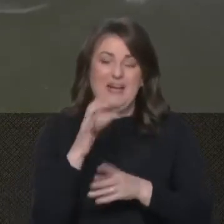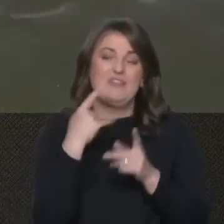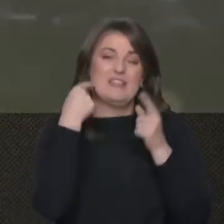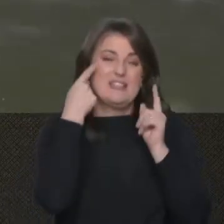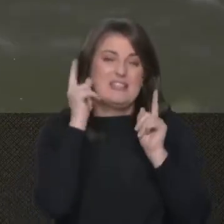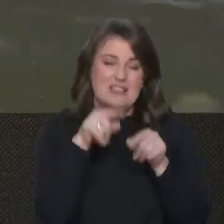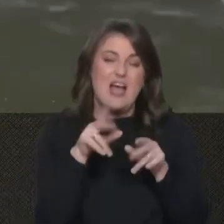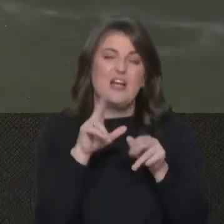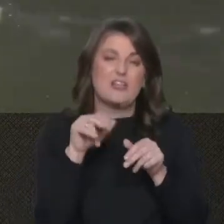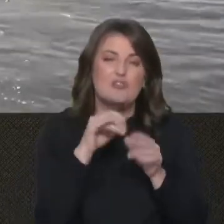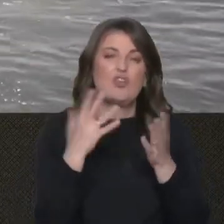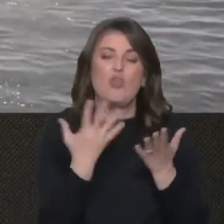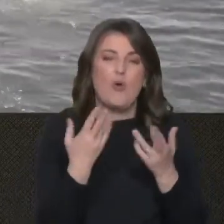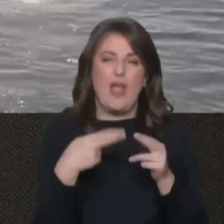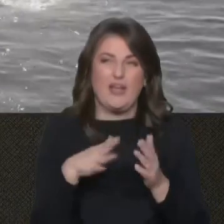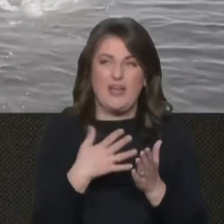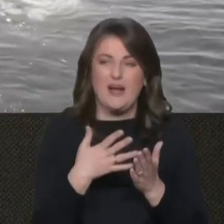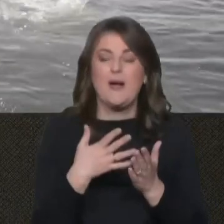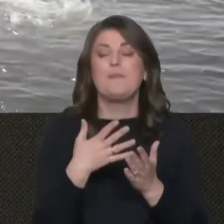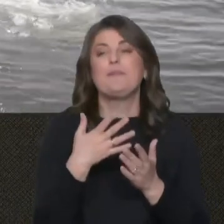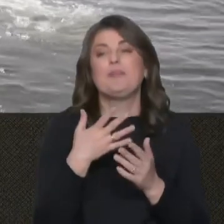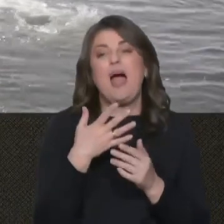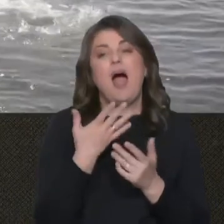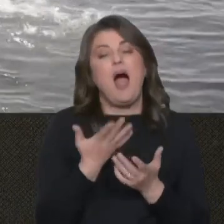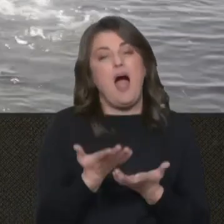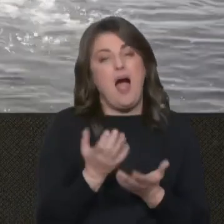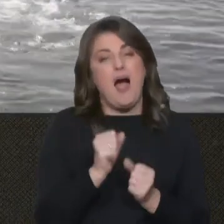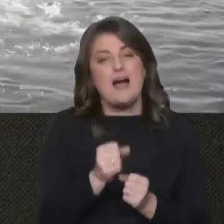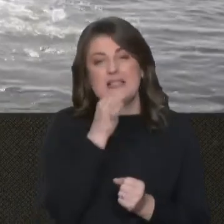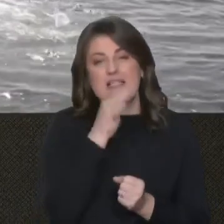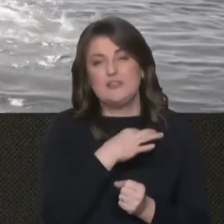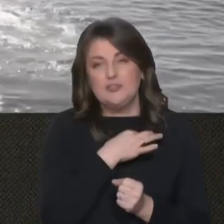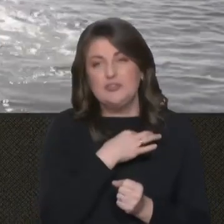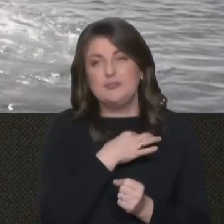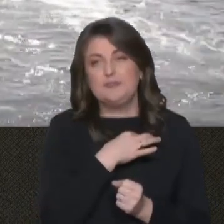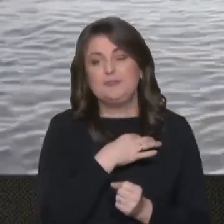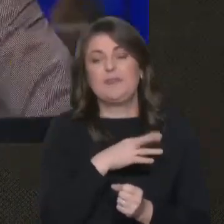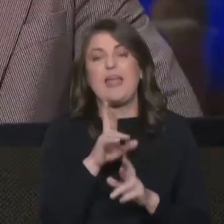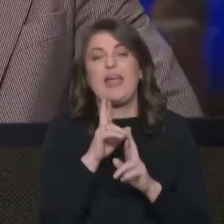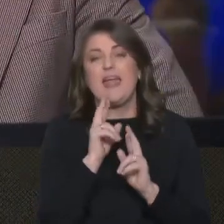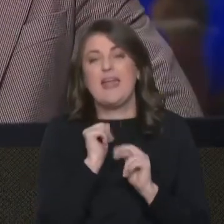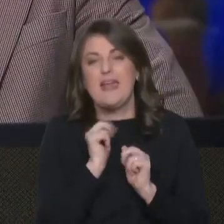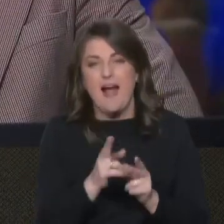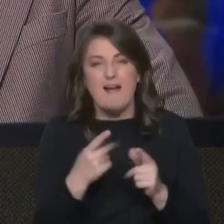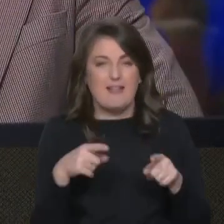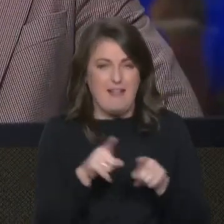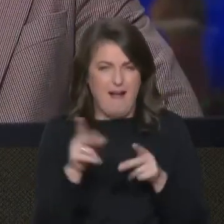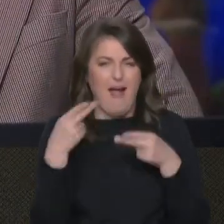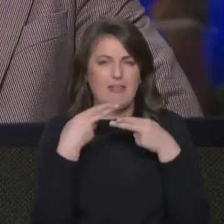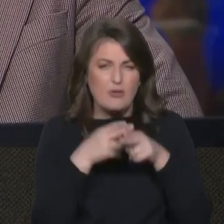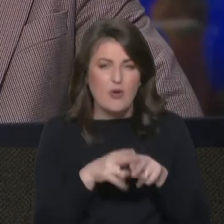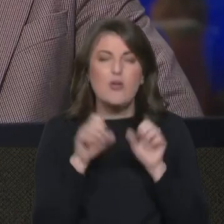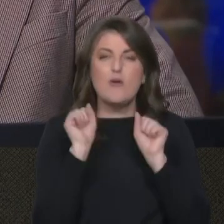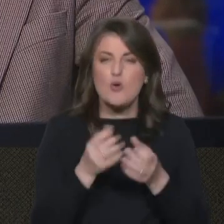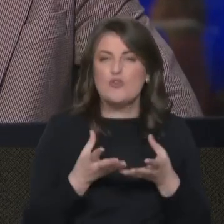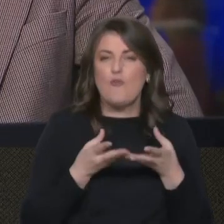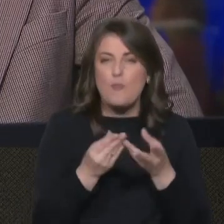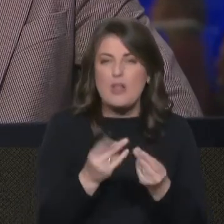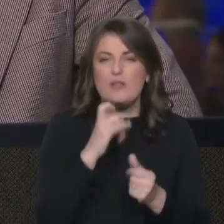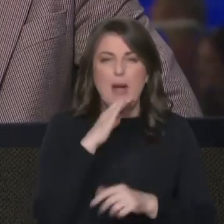деяких. А от, Павле, а скажіть, ну як от така технологія може вплинути